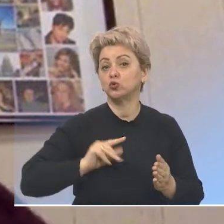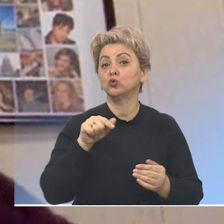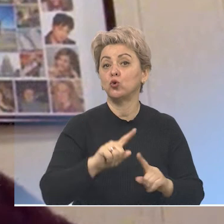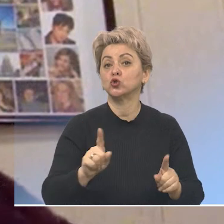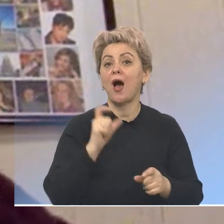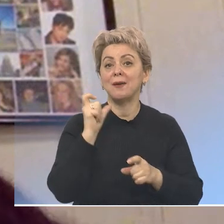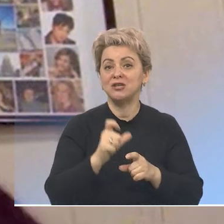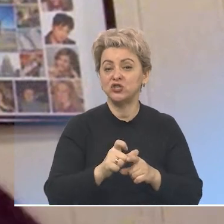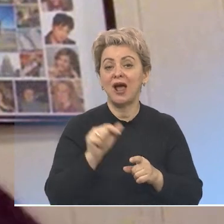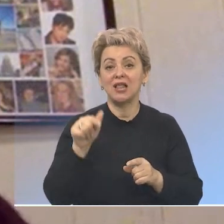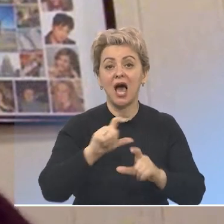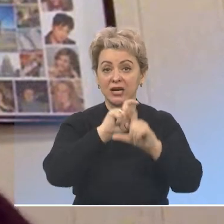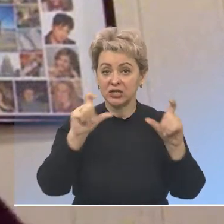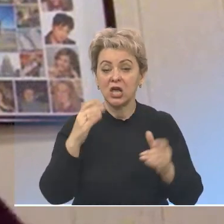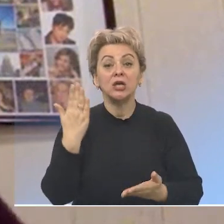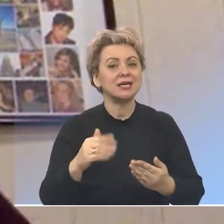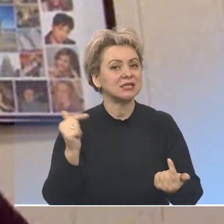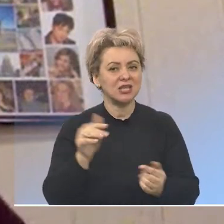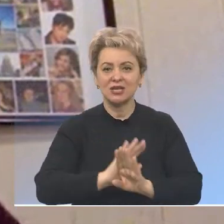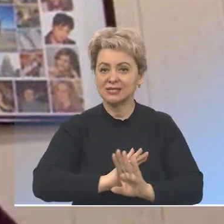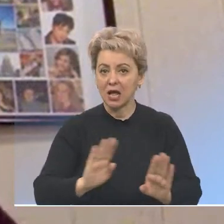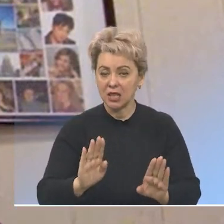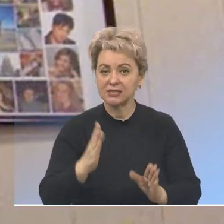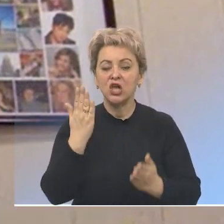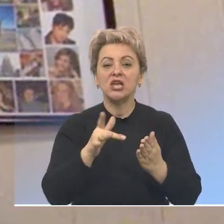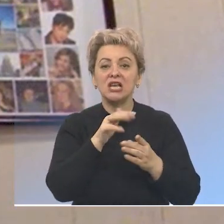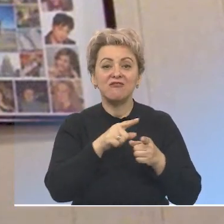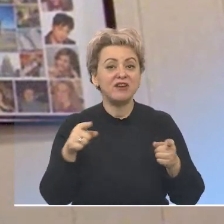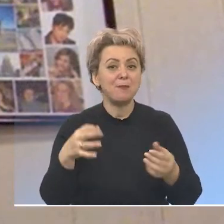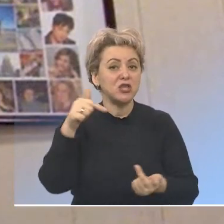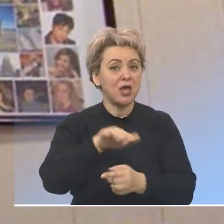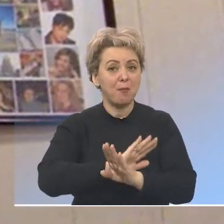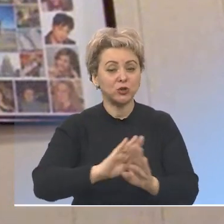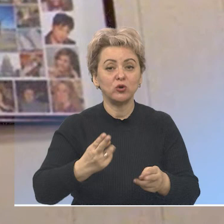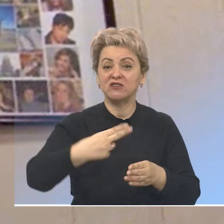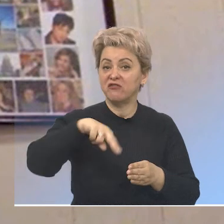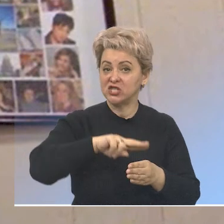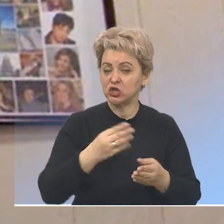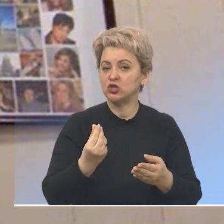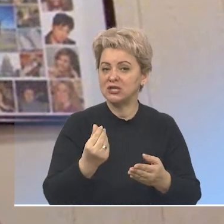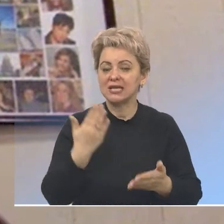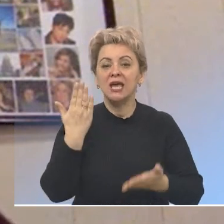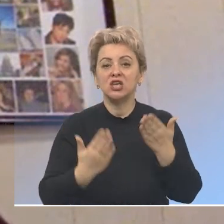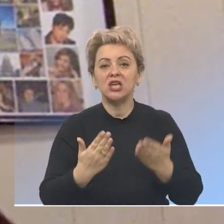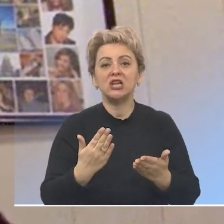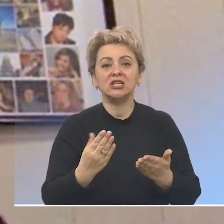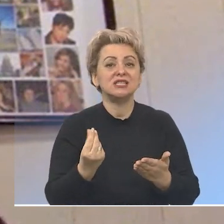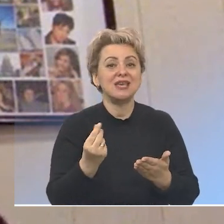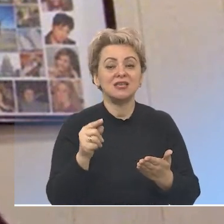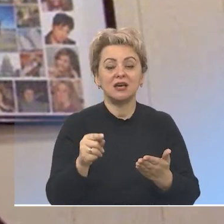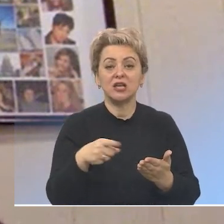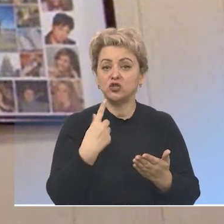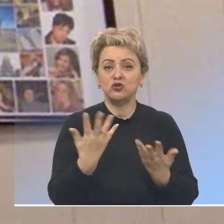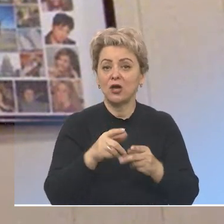там ждут то, что им пообещал оператор. Если они не согласны, или со сроками возвращения денег, или с